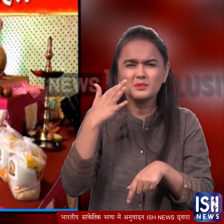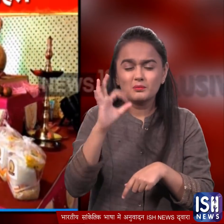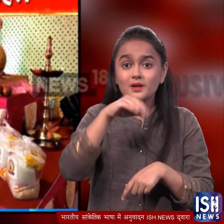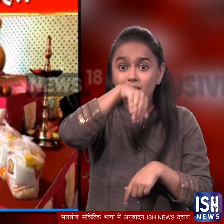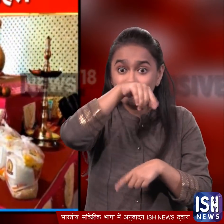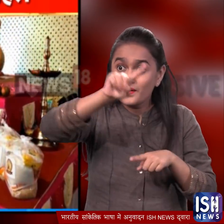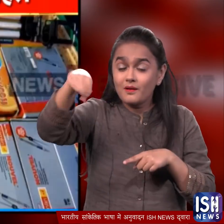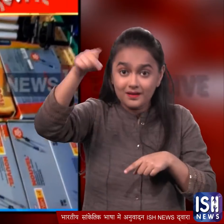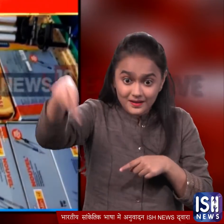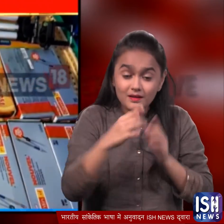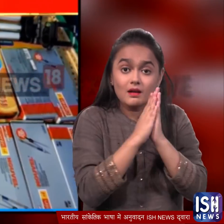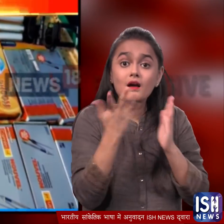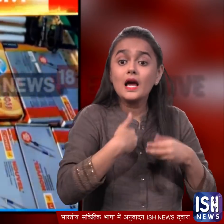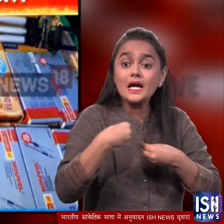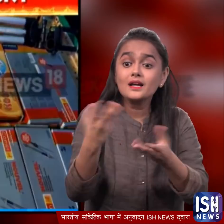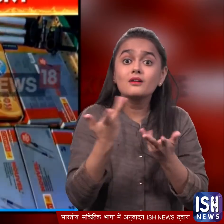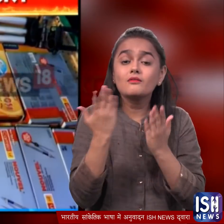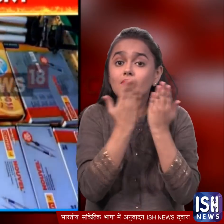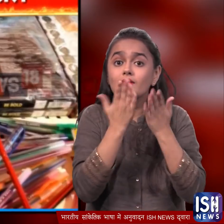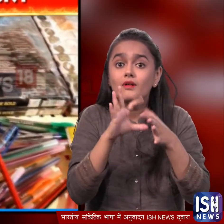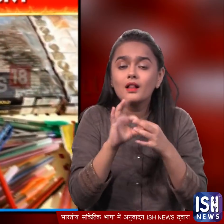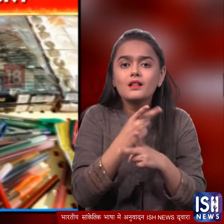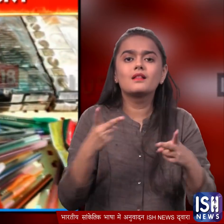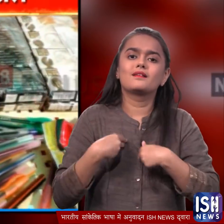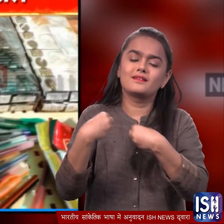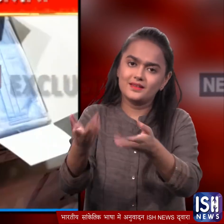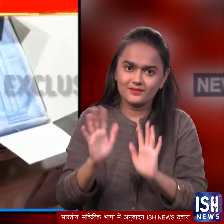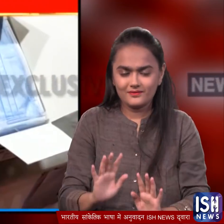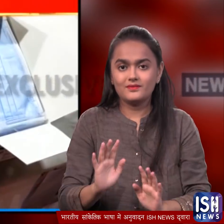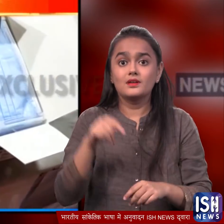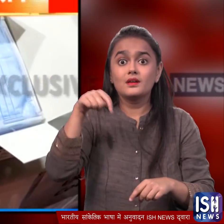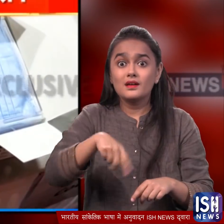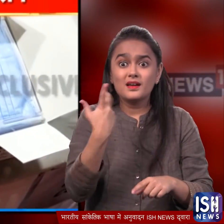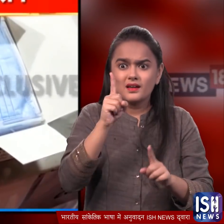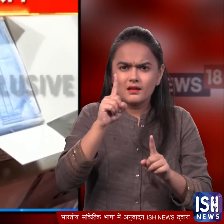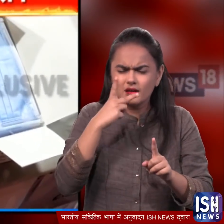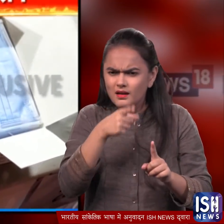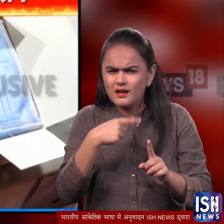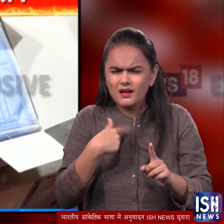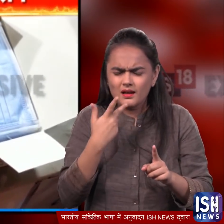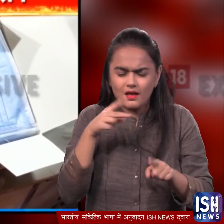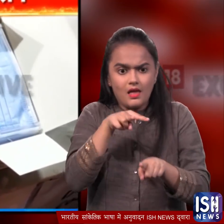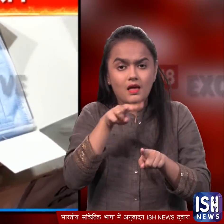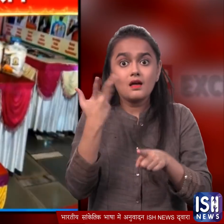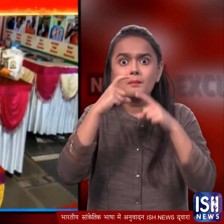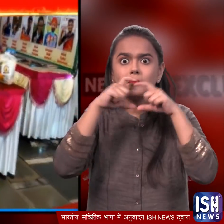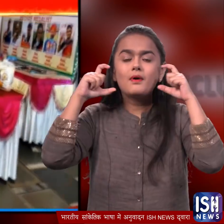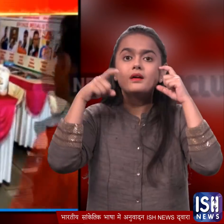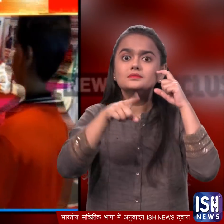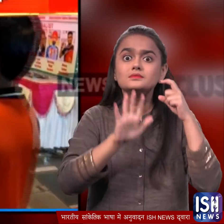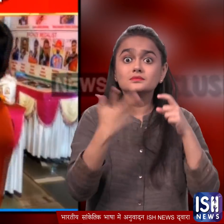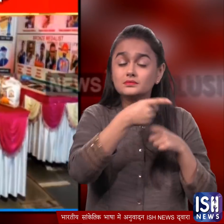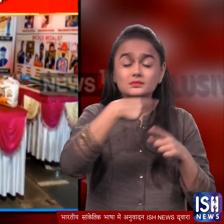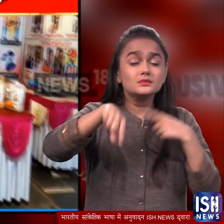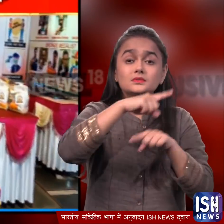तौर पर पंडाल में आने वाले सभी बच्चों को पढ़ाई से जुड़ा सामान प्रसाद के तौर पर दिया। एक चीज जिसने यहाँ सभी का ध्यान खींचा वो था मास्क।